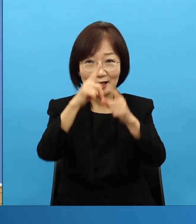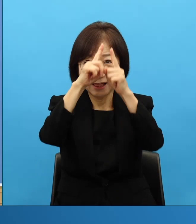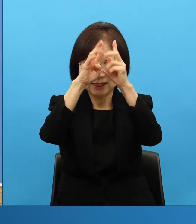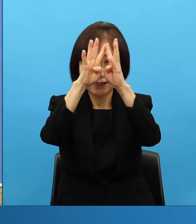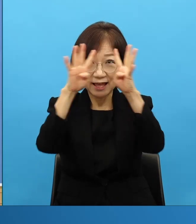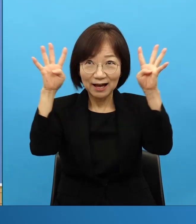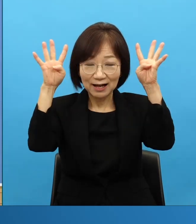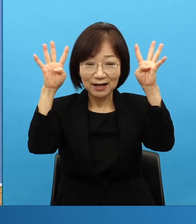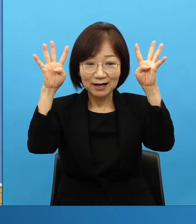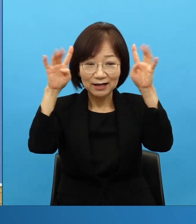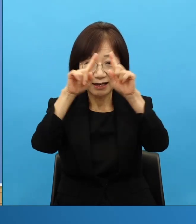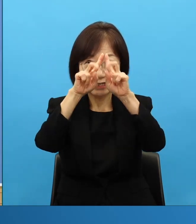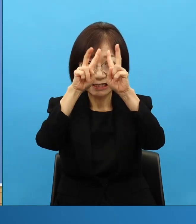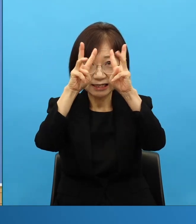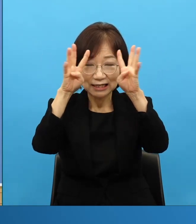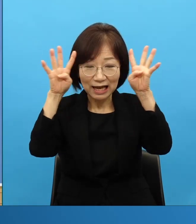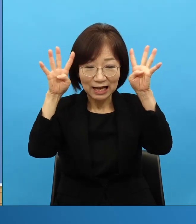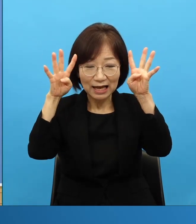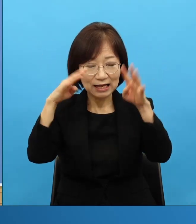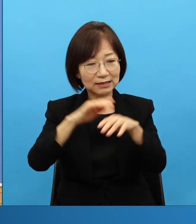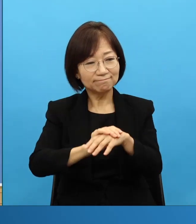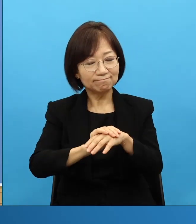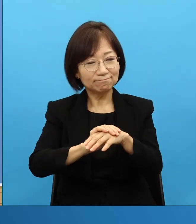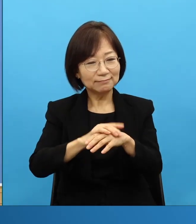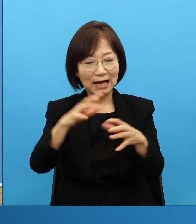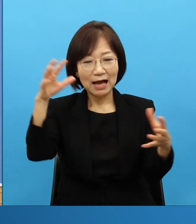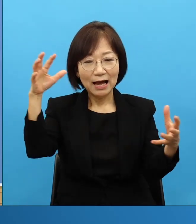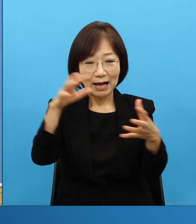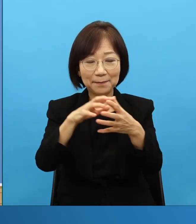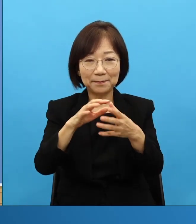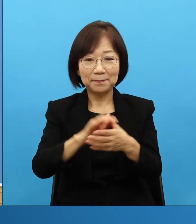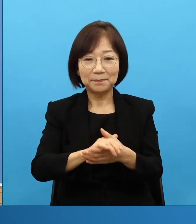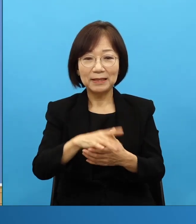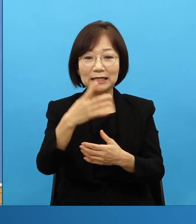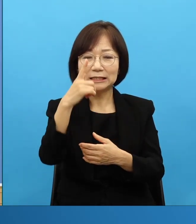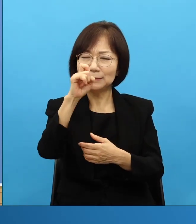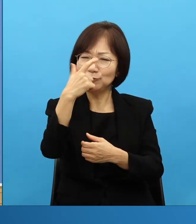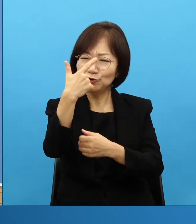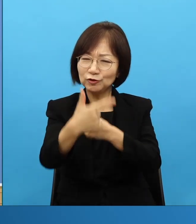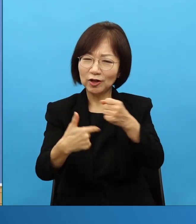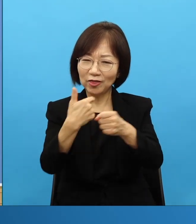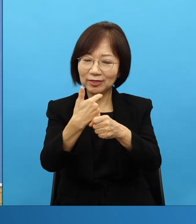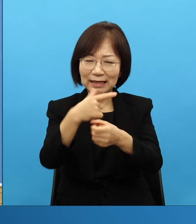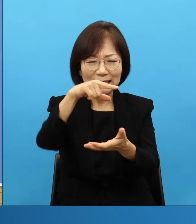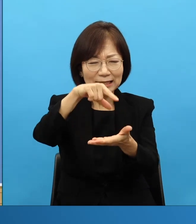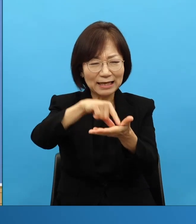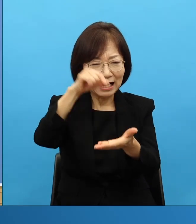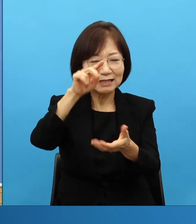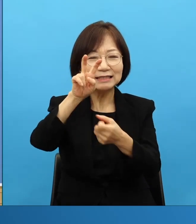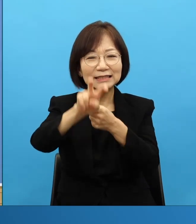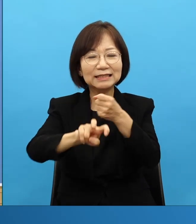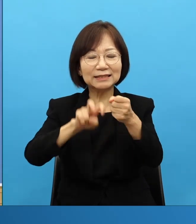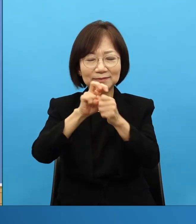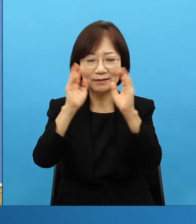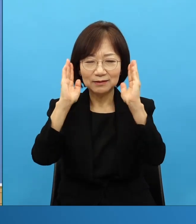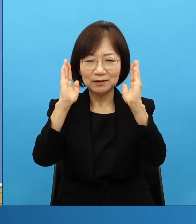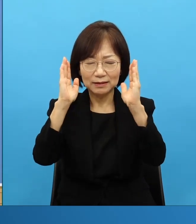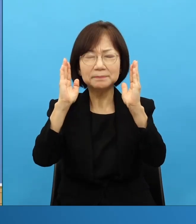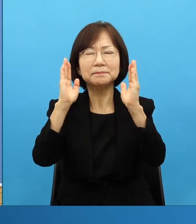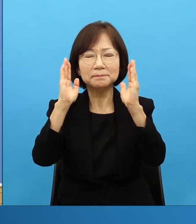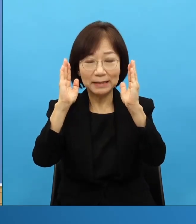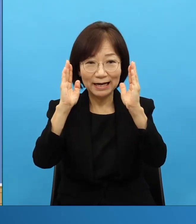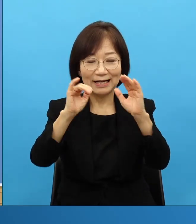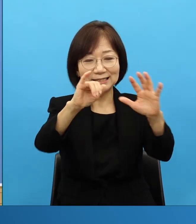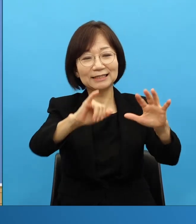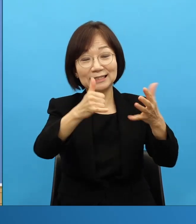to university or 그럼 college for 공부를 한 4 20년 years. 좀 해서 이제 바깥 나가요. And then they go and they study for about 20 years, and they go out into the field. 이 학생들이